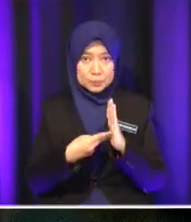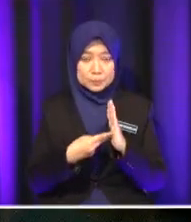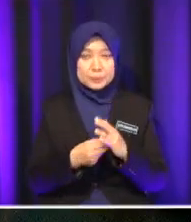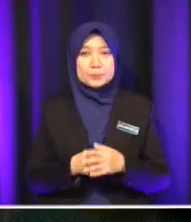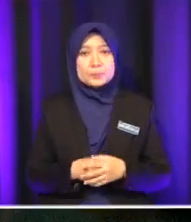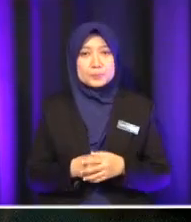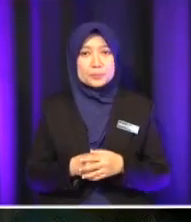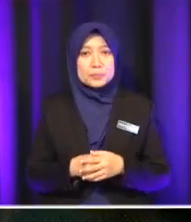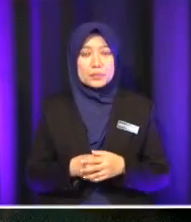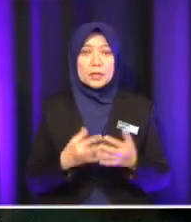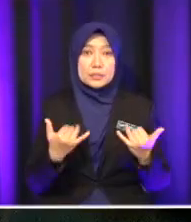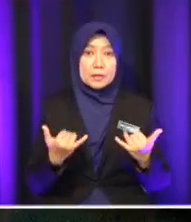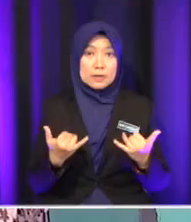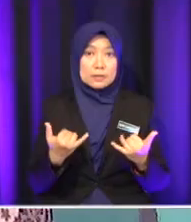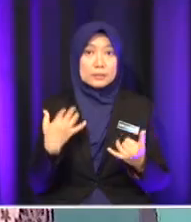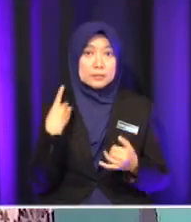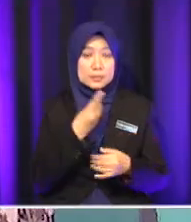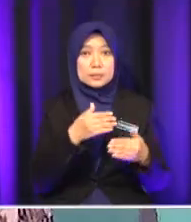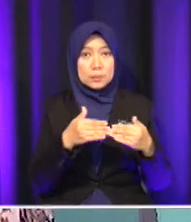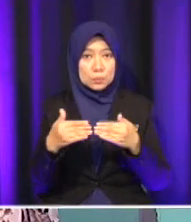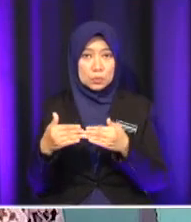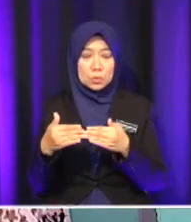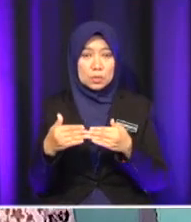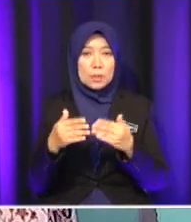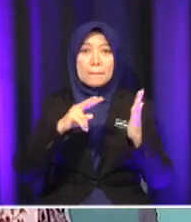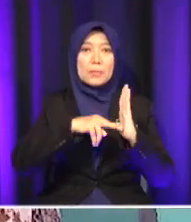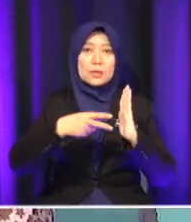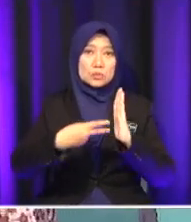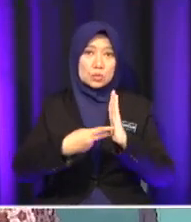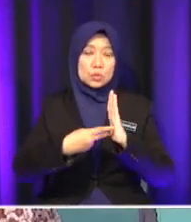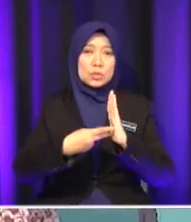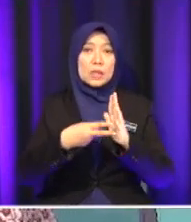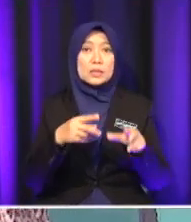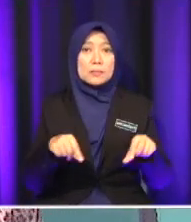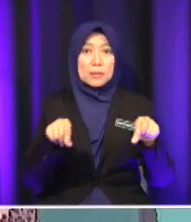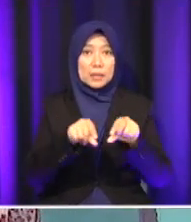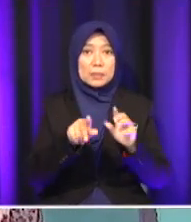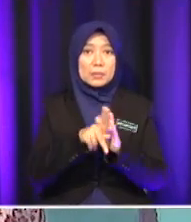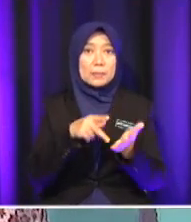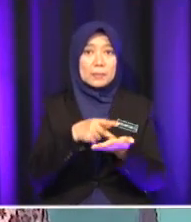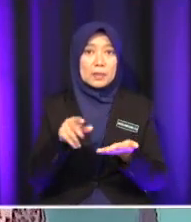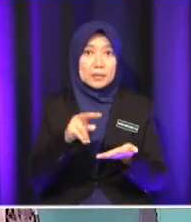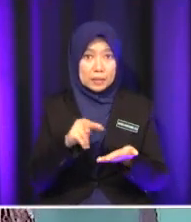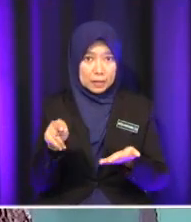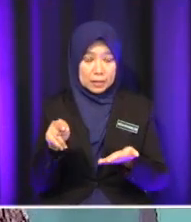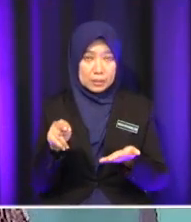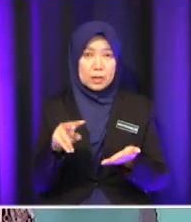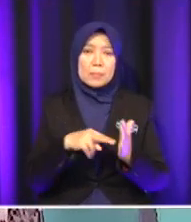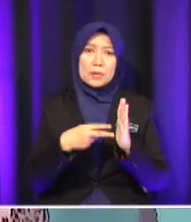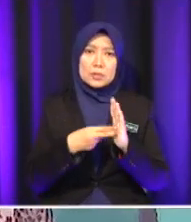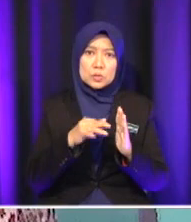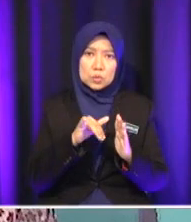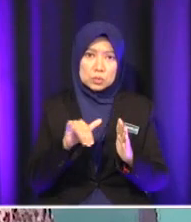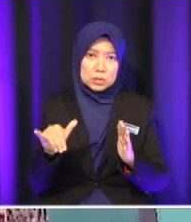yang seterusnya yaitu maksud imbangan pembayarannya imbangan pembayaran merupakan